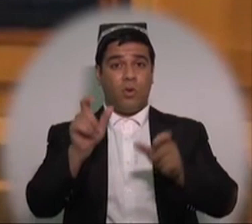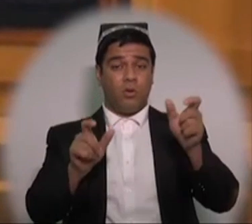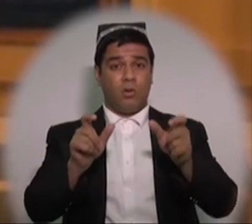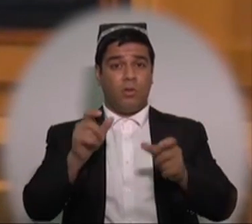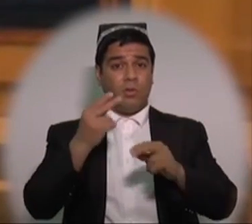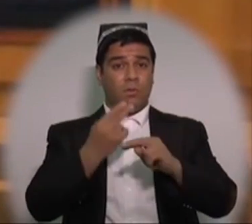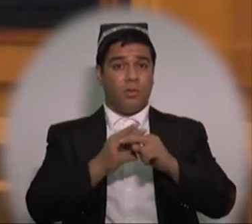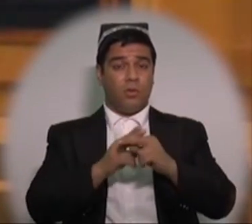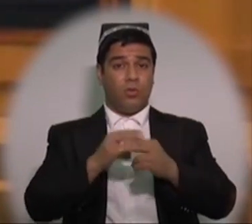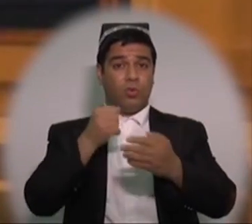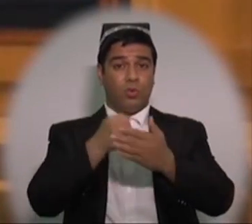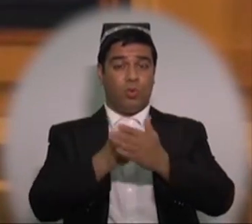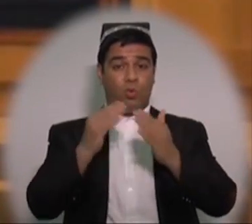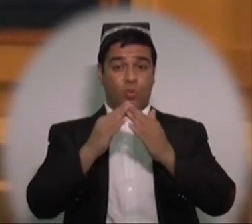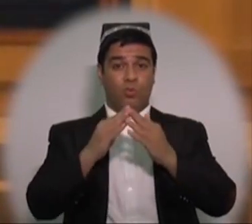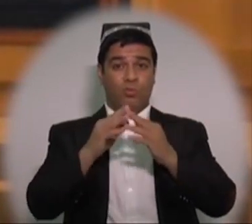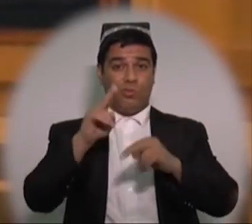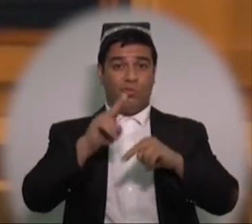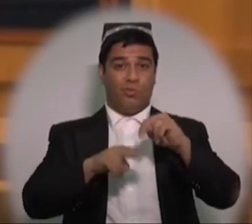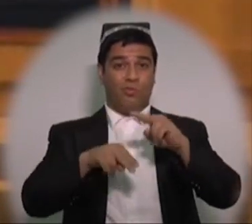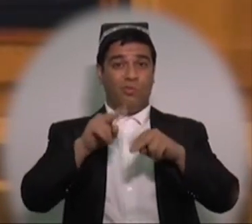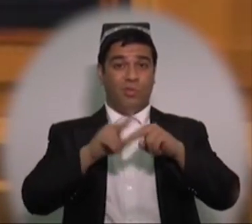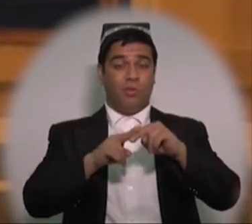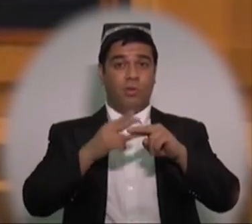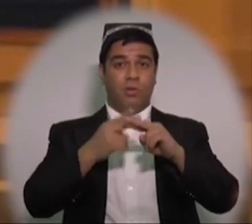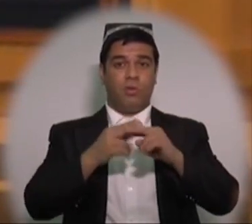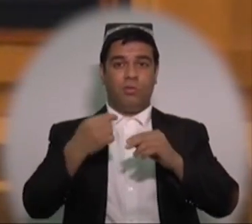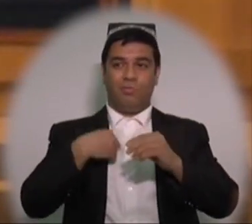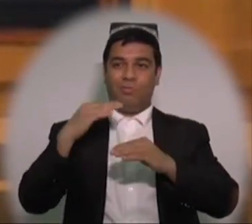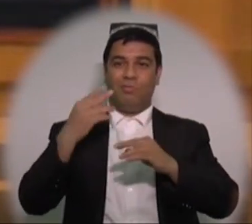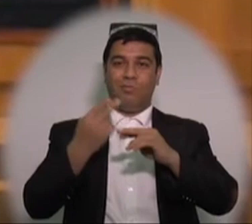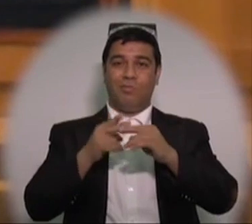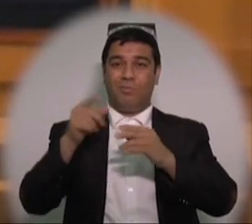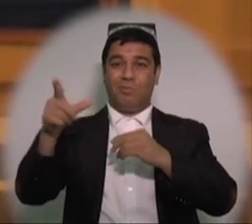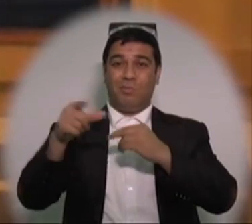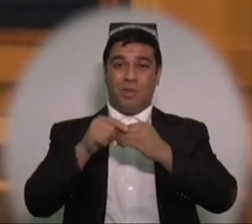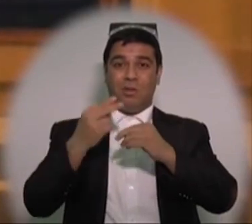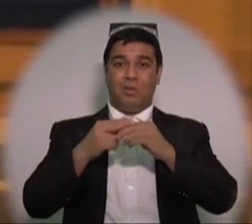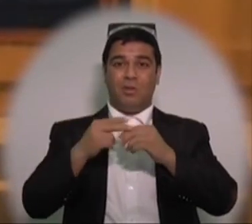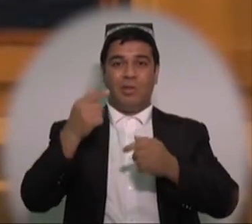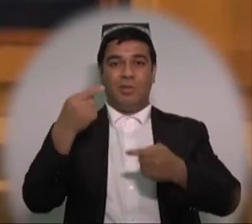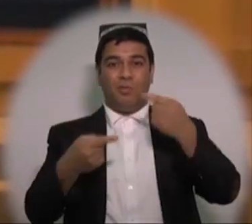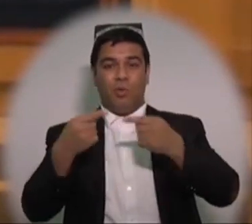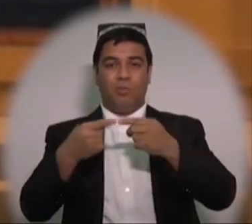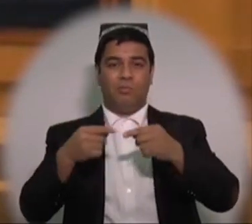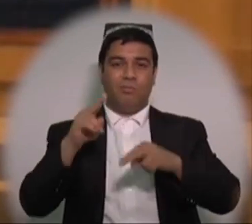Odamlar to kim uy qurishda kim o'zarga kirishmagunlaricha qiyomat qoyim bo'lmaydi